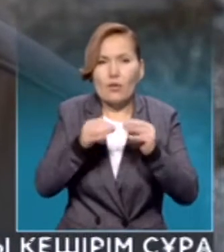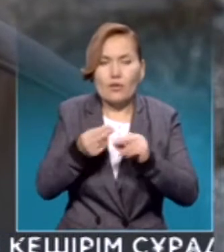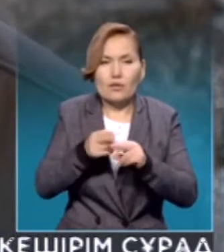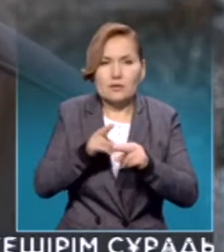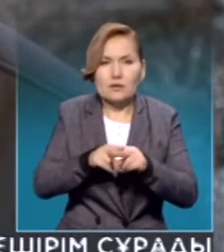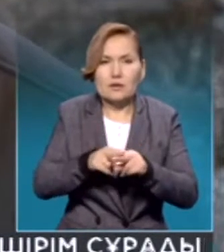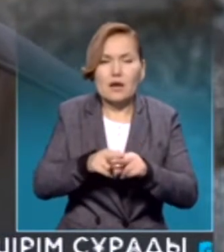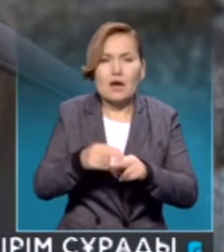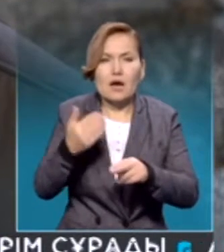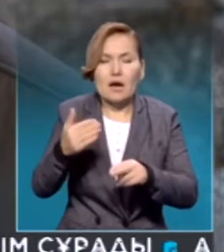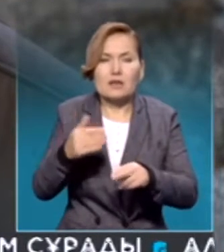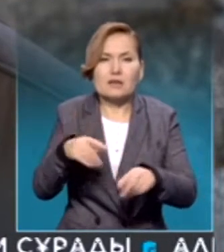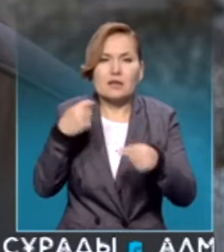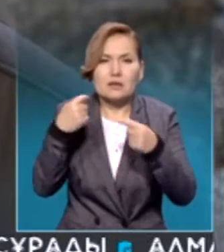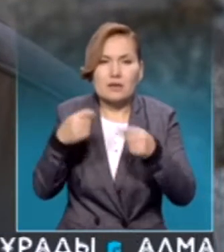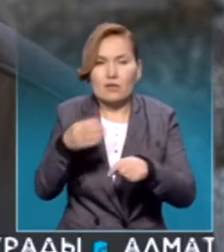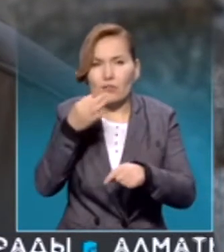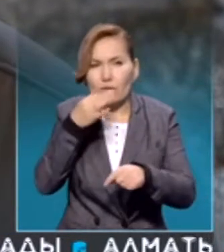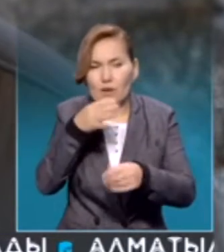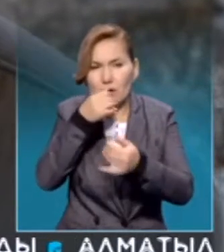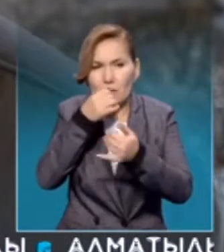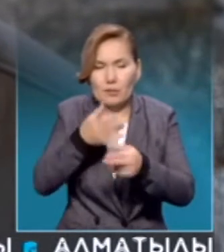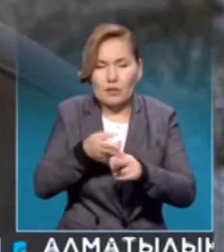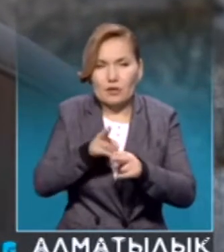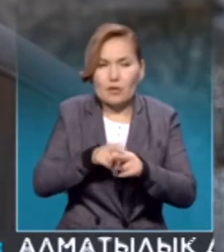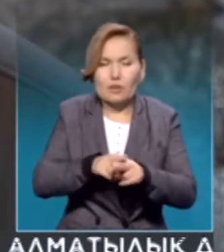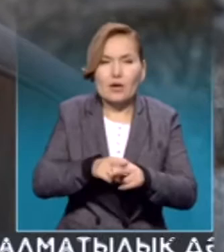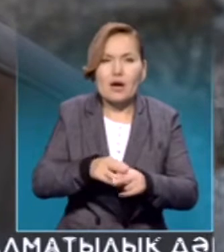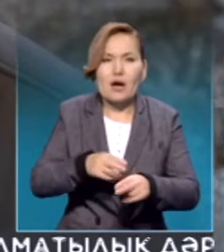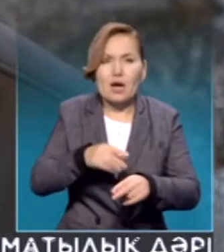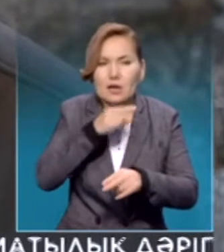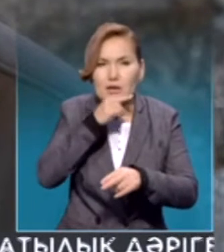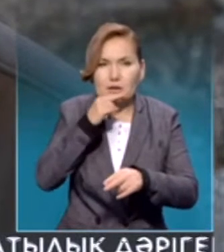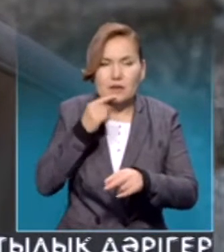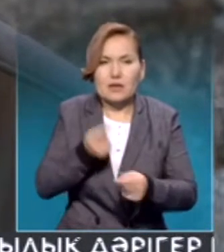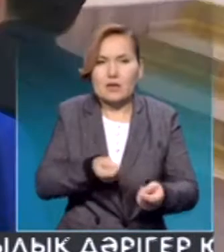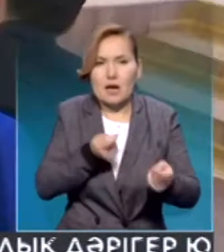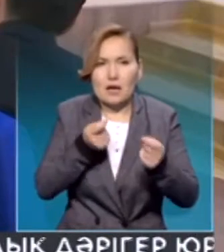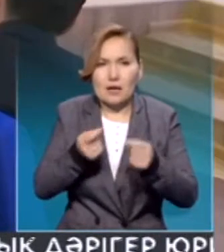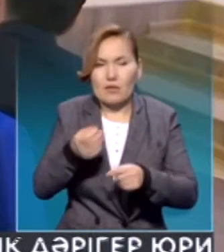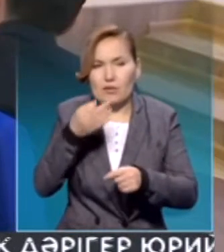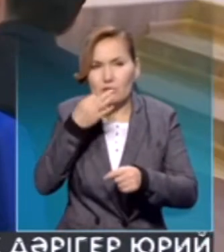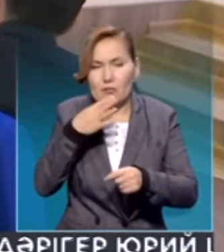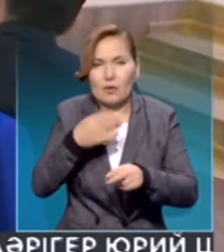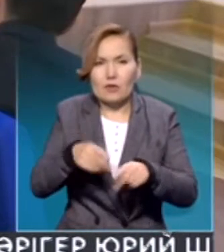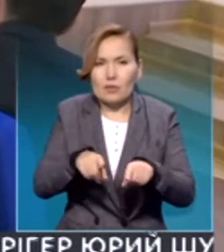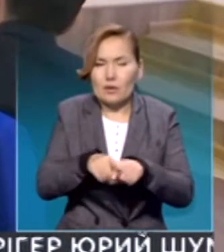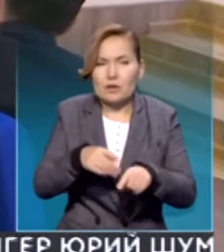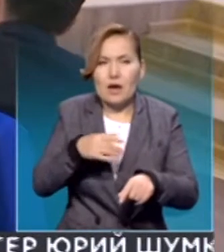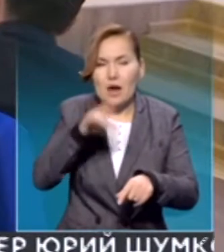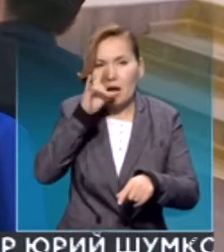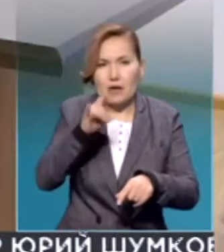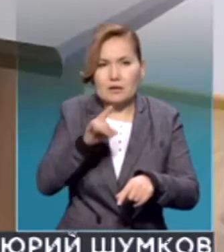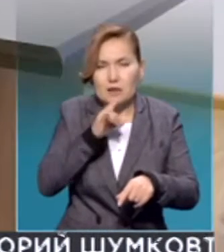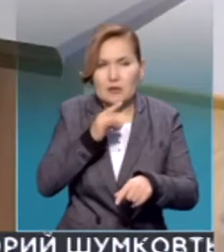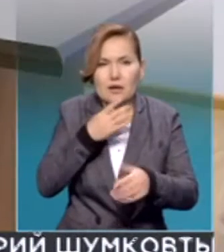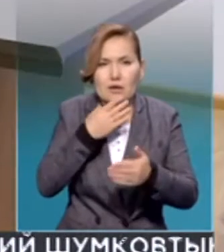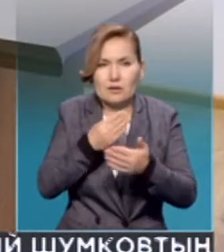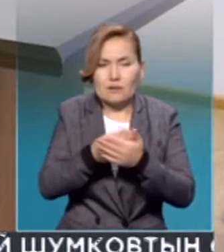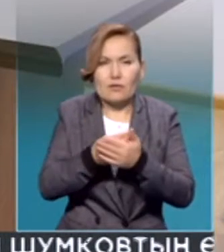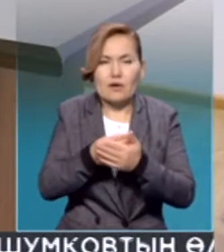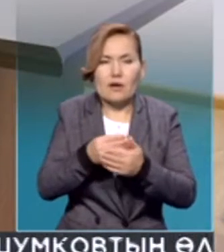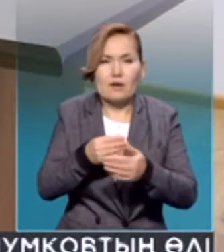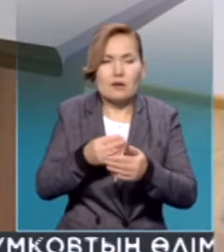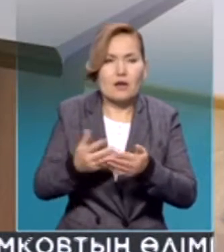Ресейден сатып алуға мұқтаж боламыз. Өткен өзіміздің өндірушілер жергілікті болмайды. Сауда және интеграция министрлігі мәселеден